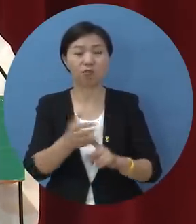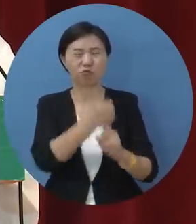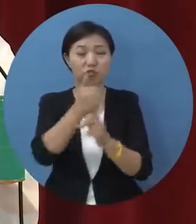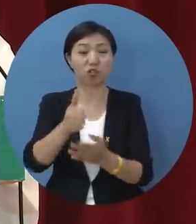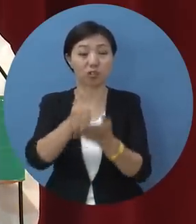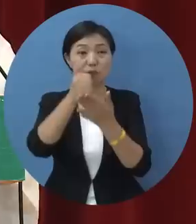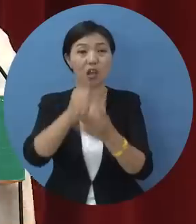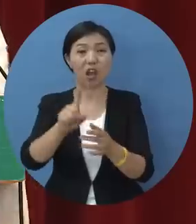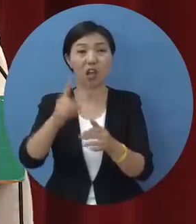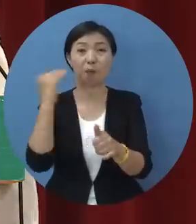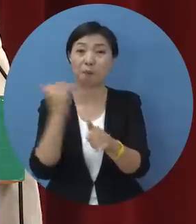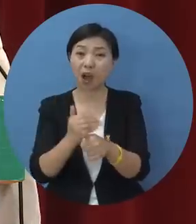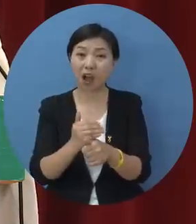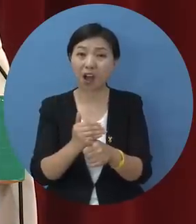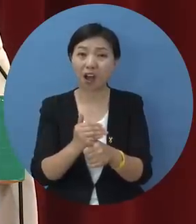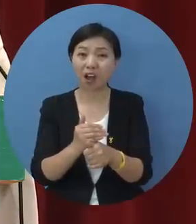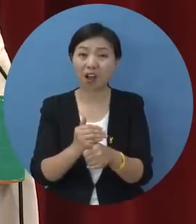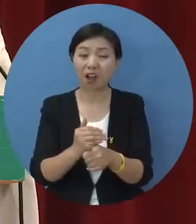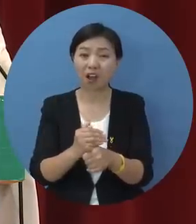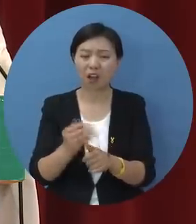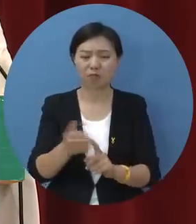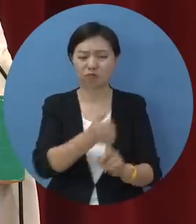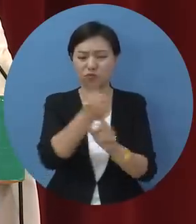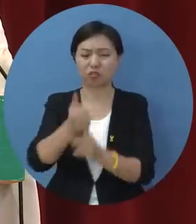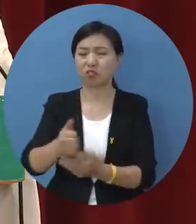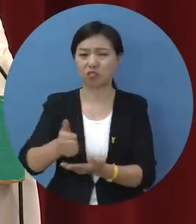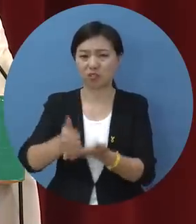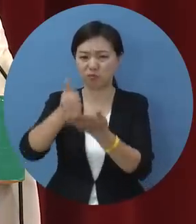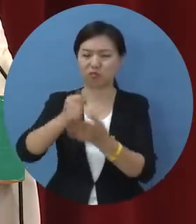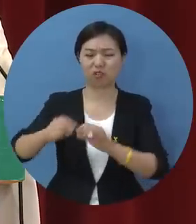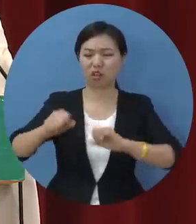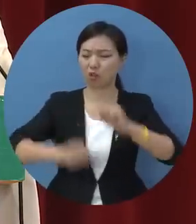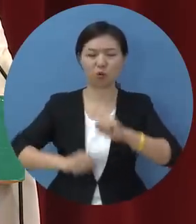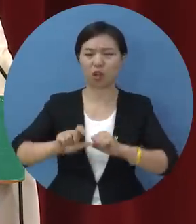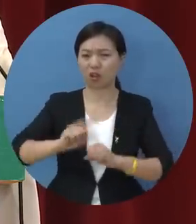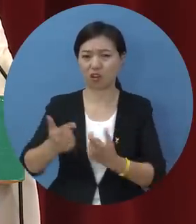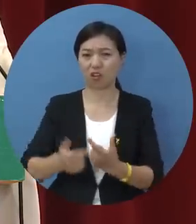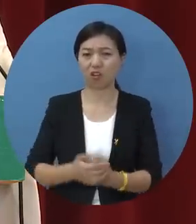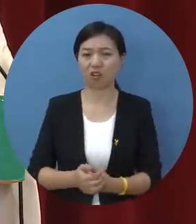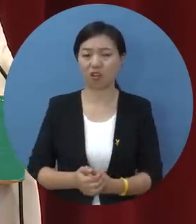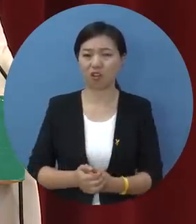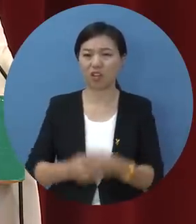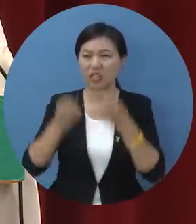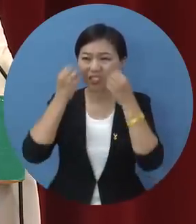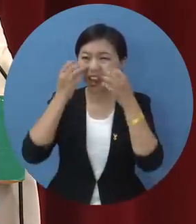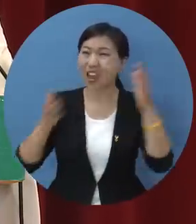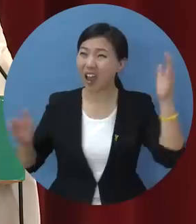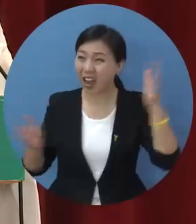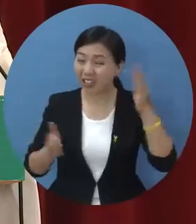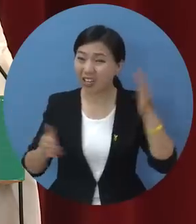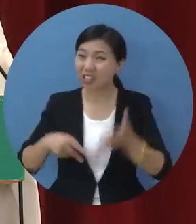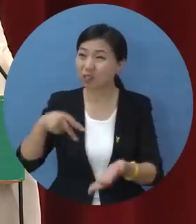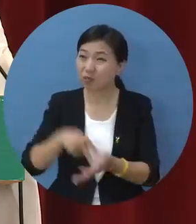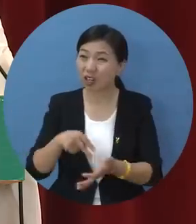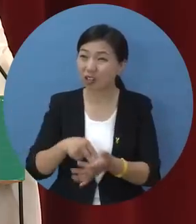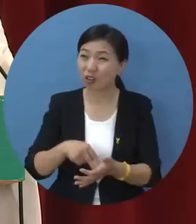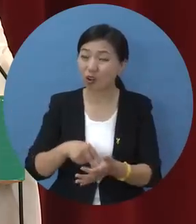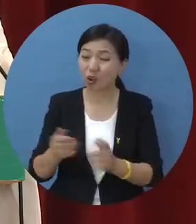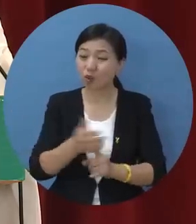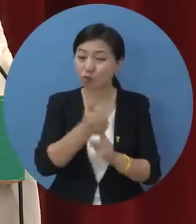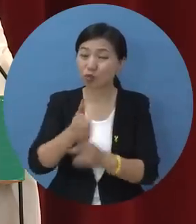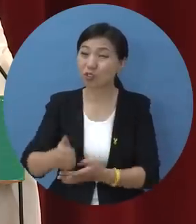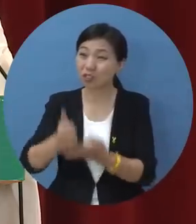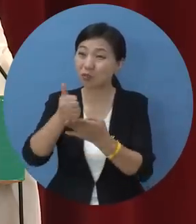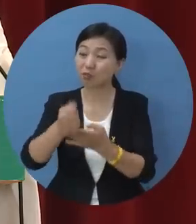되잖아. 부처님은 그렇게 하실 분이 아니에요. 자기가 생각할 때 아무리 새내기라도 부처님이 그렇게 하실 분이 안